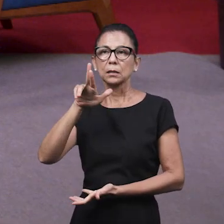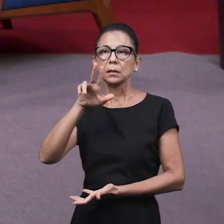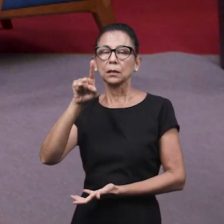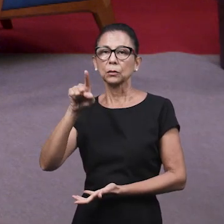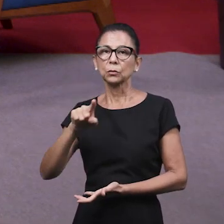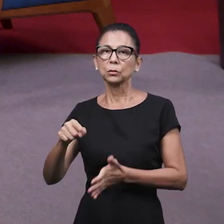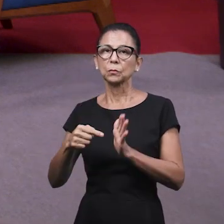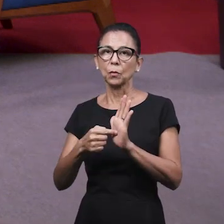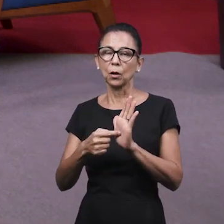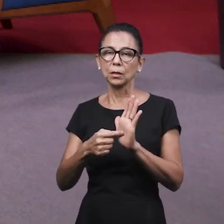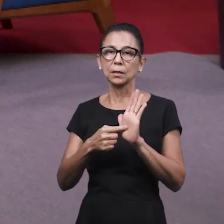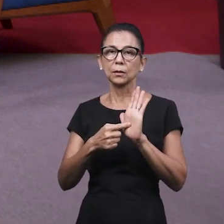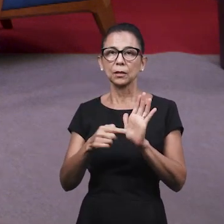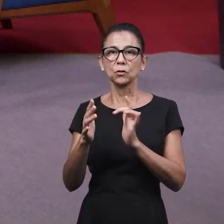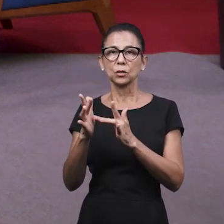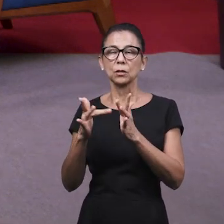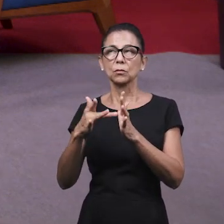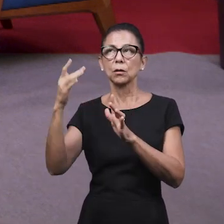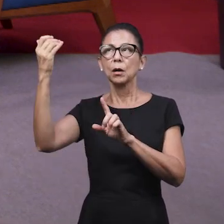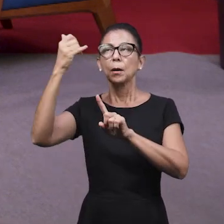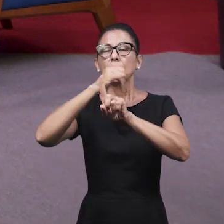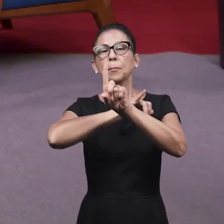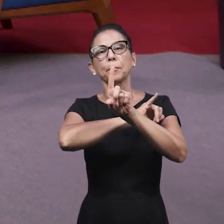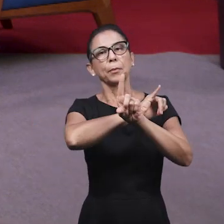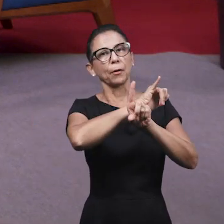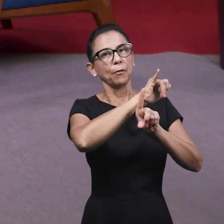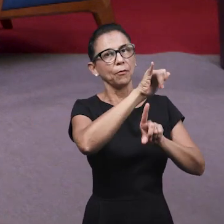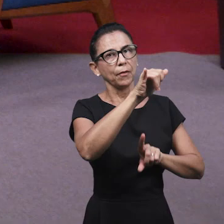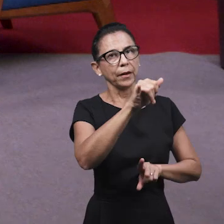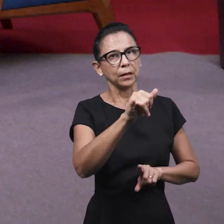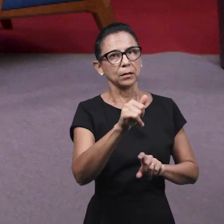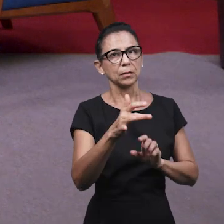elle pointe vers Jésus prophétiquement. Jésus,